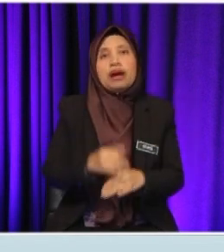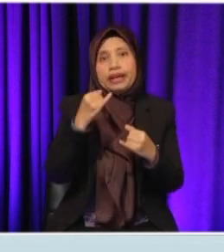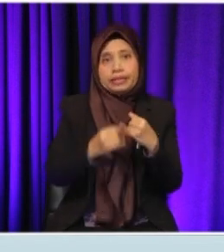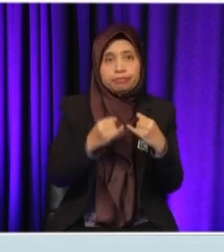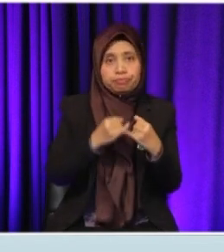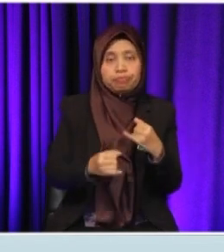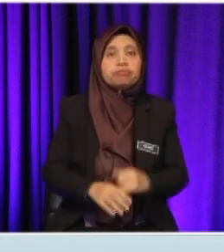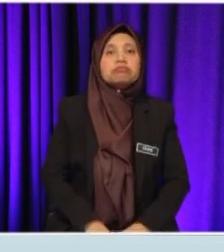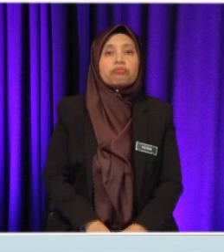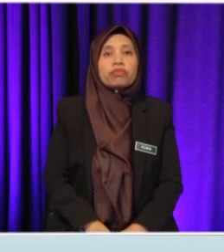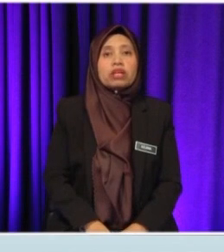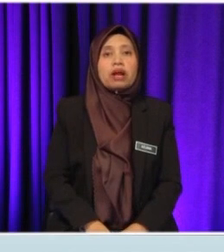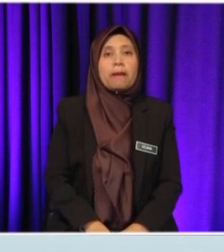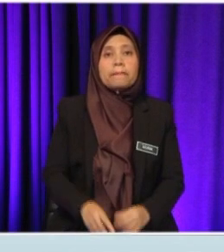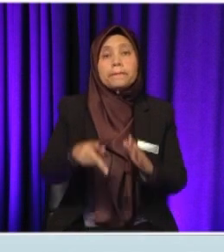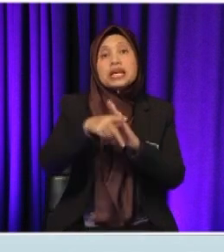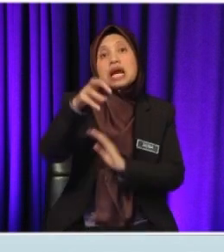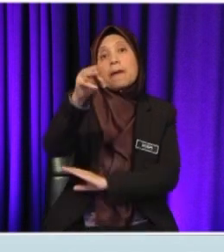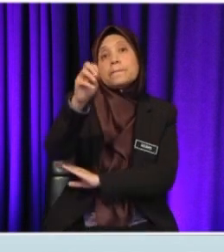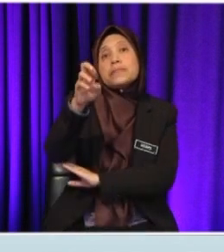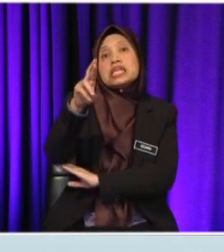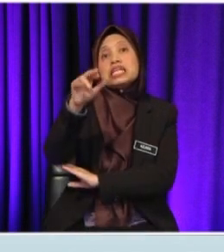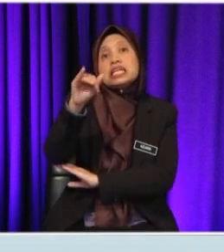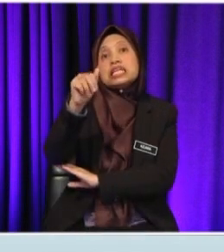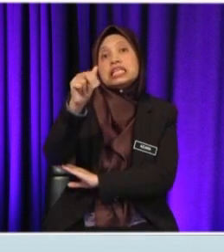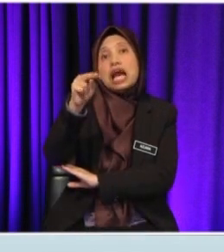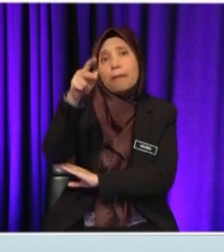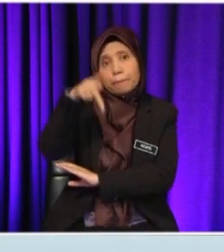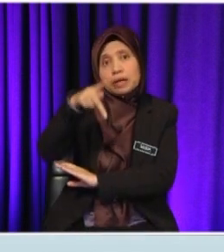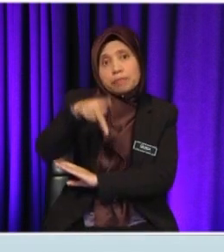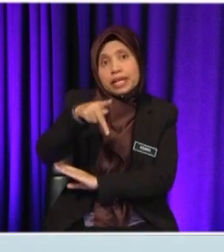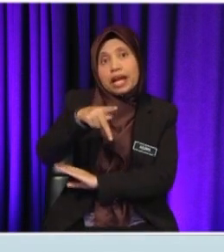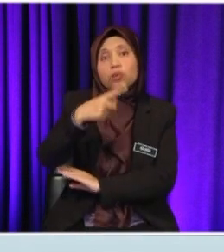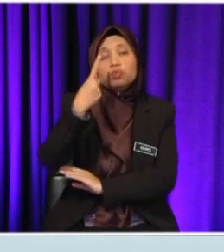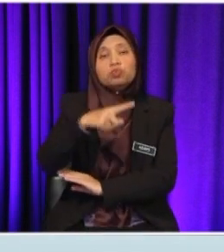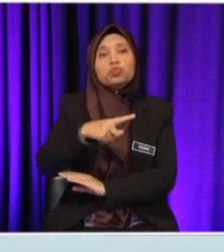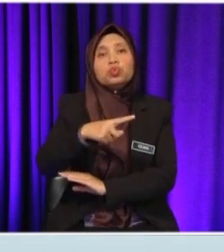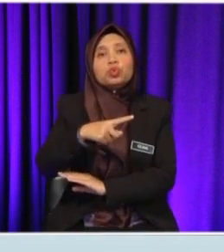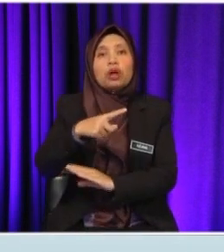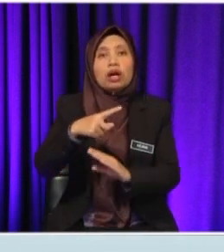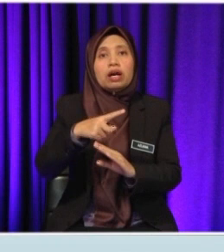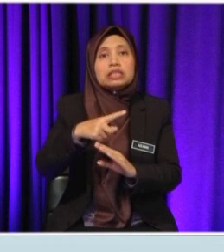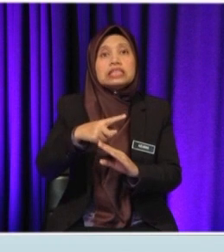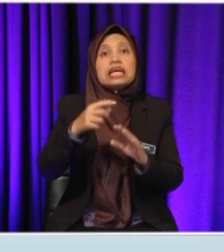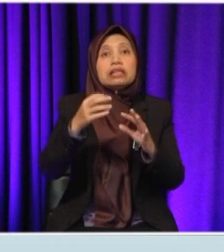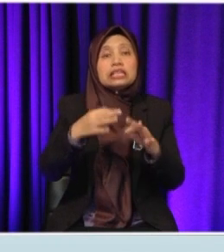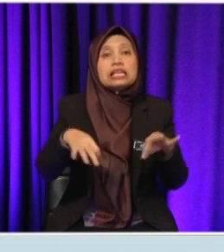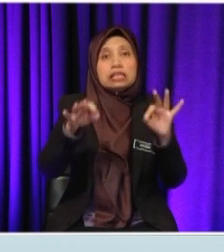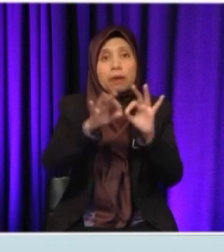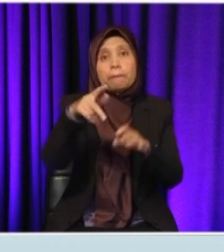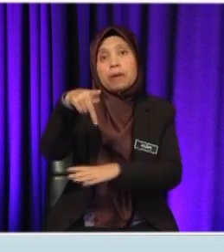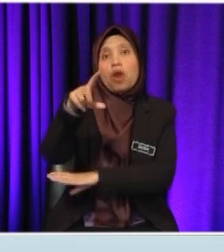adalah pemerian. Okey, teknik pemerian digunakan oleh pengarang untuk menerangkan peristiwa dalam plot secara langsung. Hal